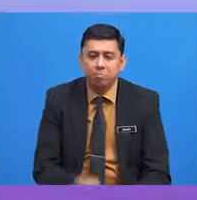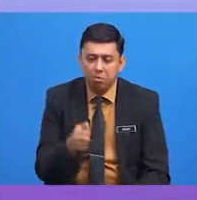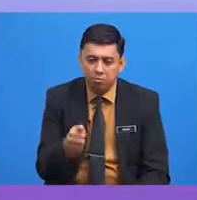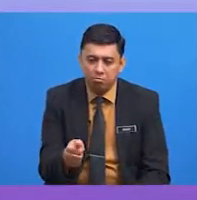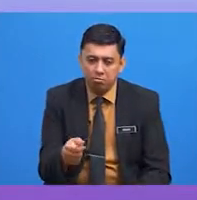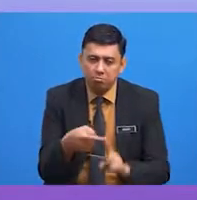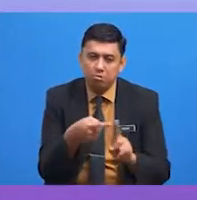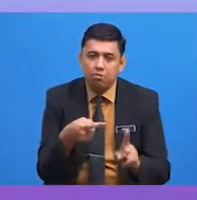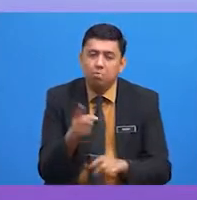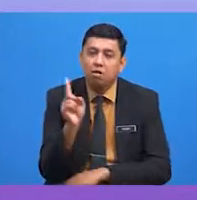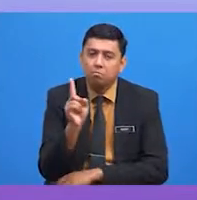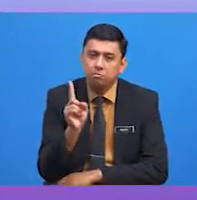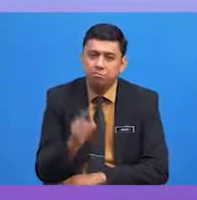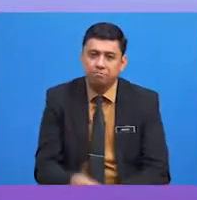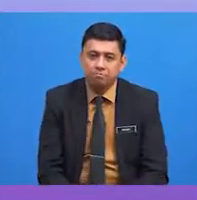Awak dari mana?